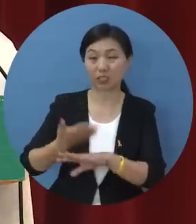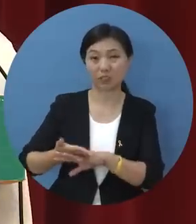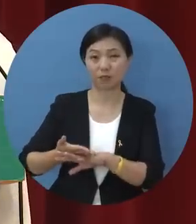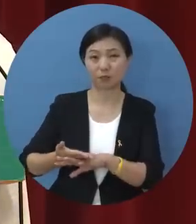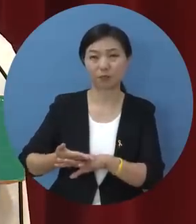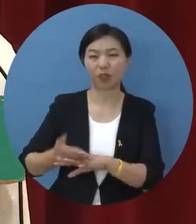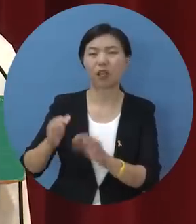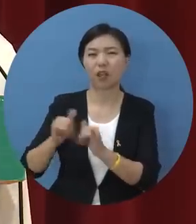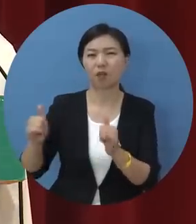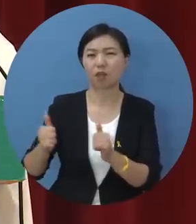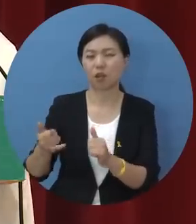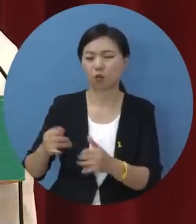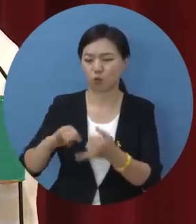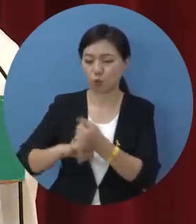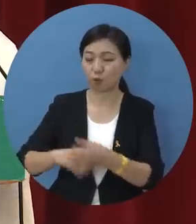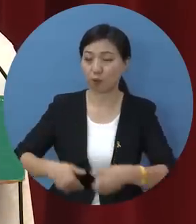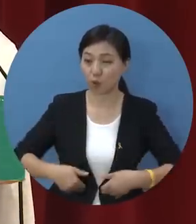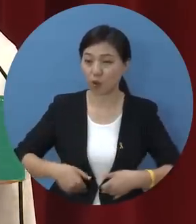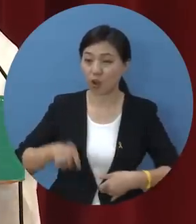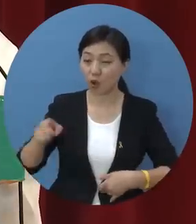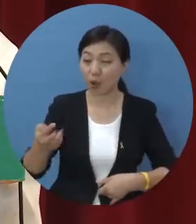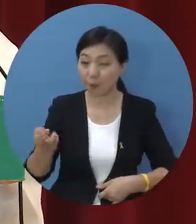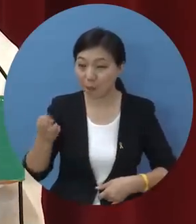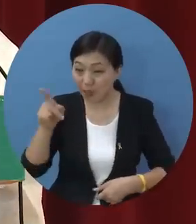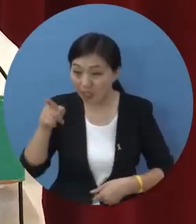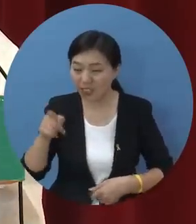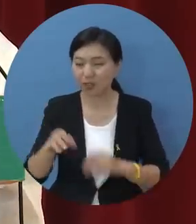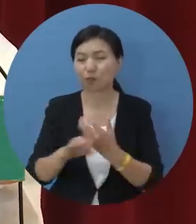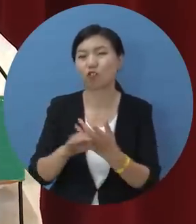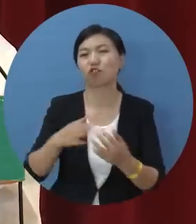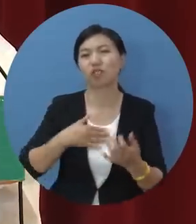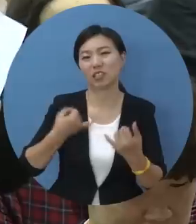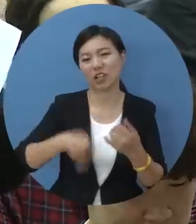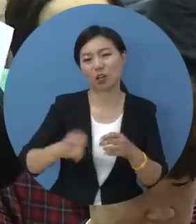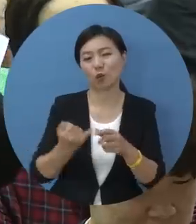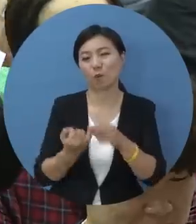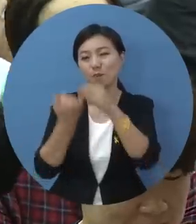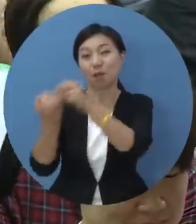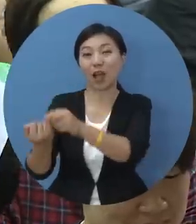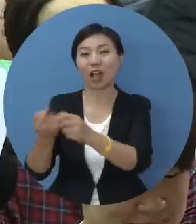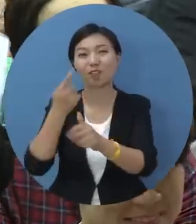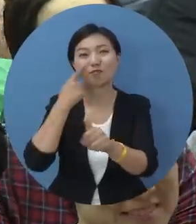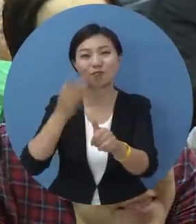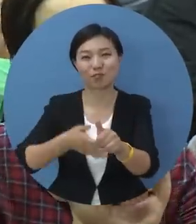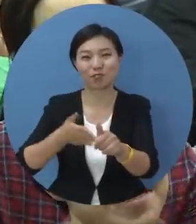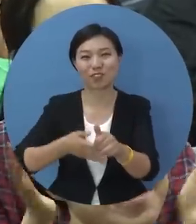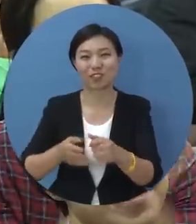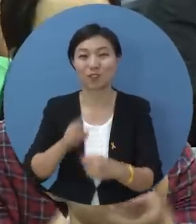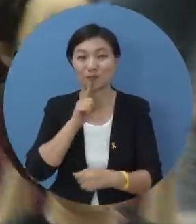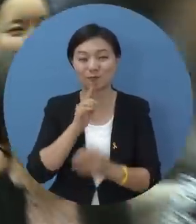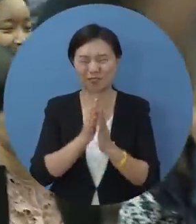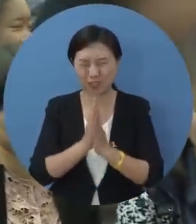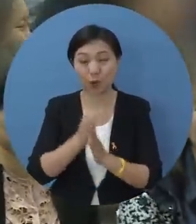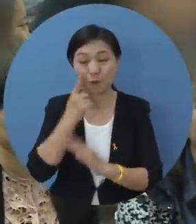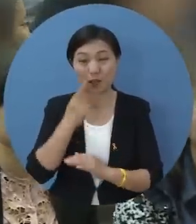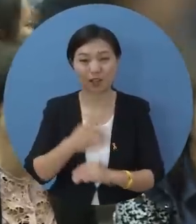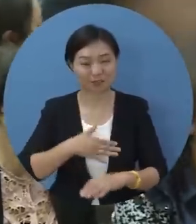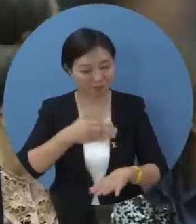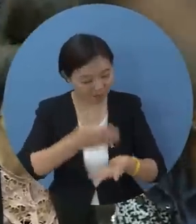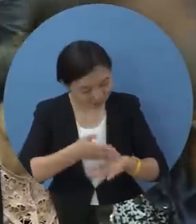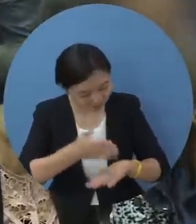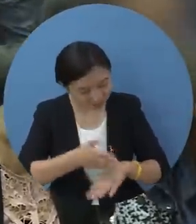부처님 그들 먼저 넣어주고 빈자리 있으면 우리 딸도 넣어주세요. 이렇게 기도해요. 네, 감사합니다.